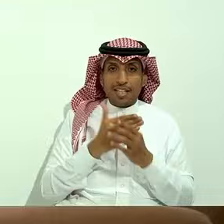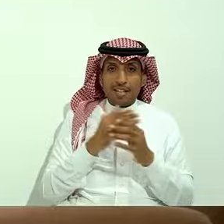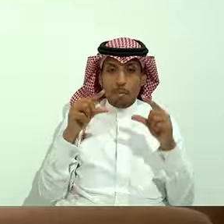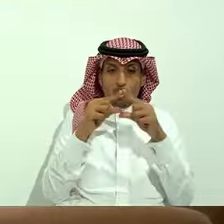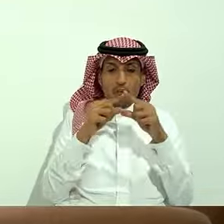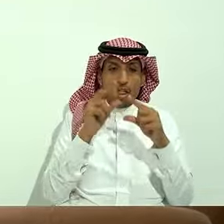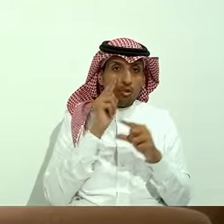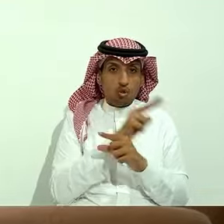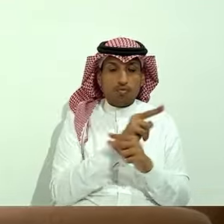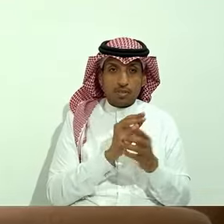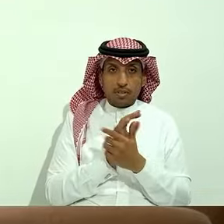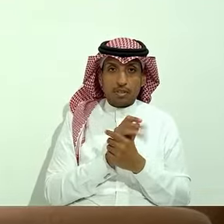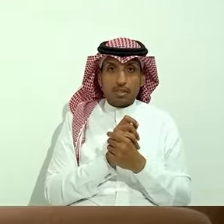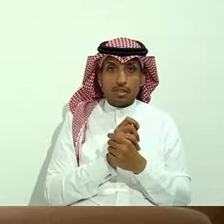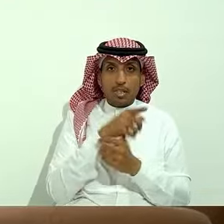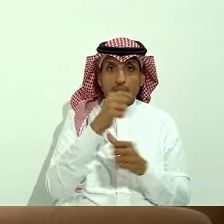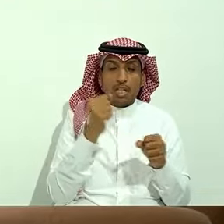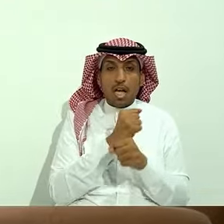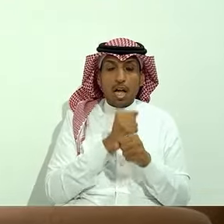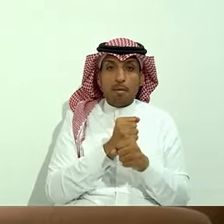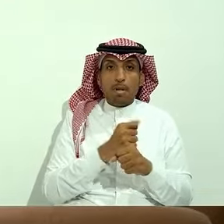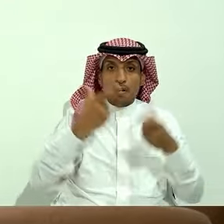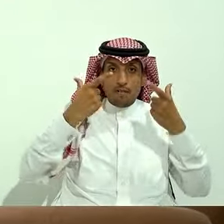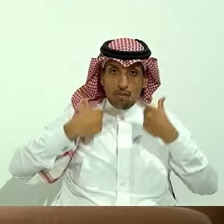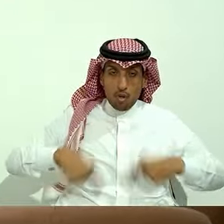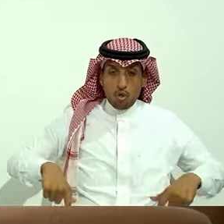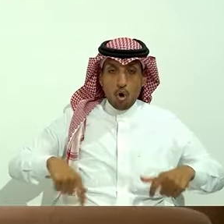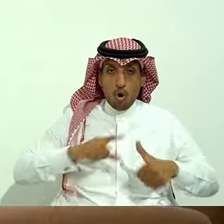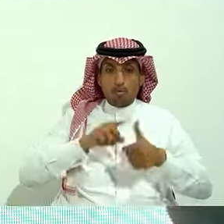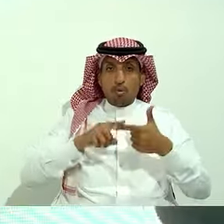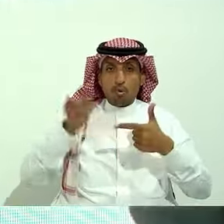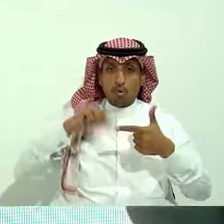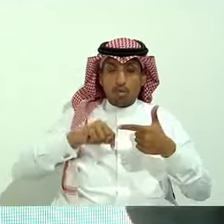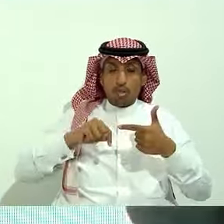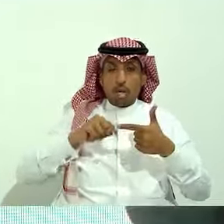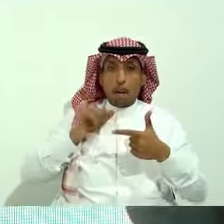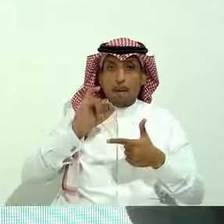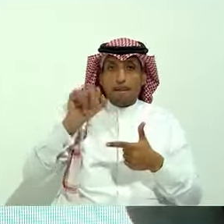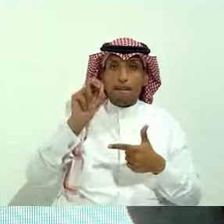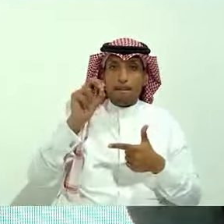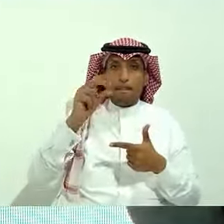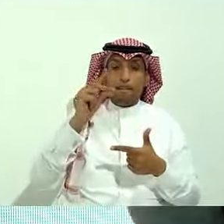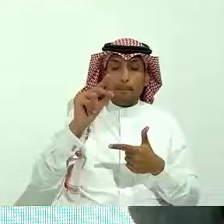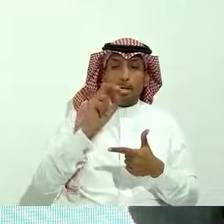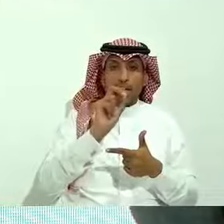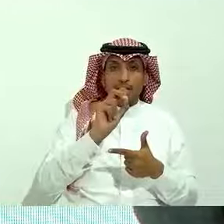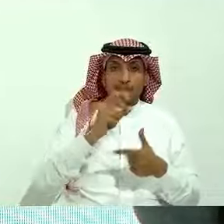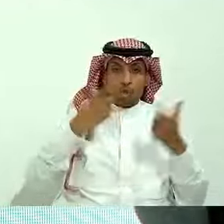هنا استخدمت في المقطع واستخدمت في الثوب، الثوب اللي هو نعني فيه الثوب العلوي للمرأة مو الثوب